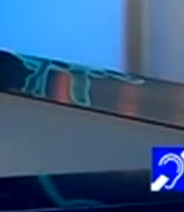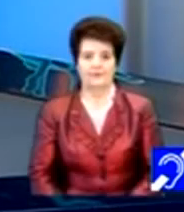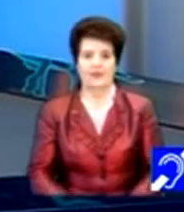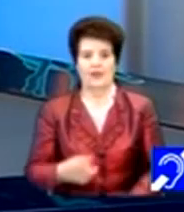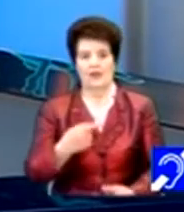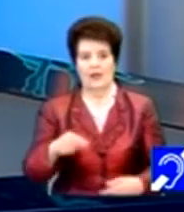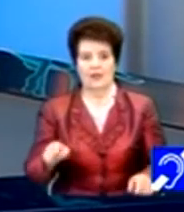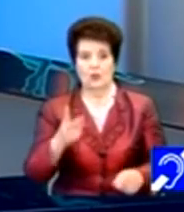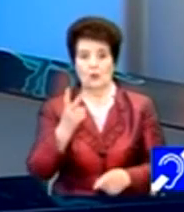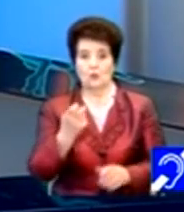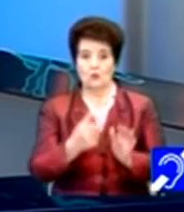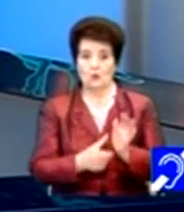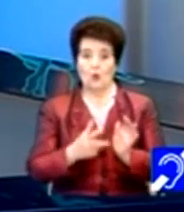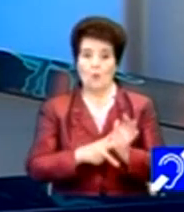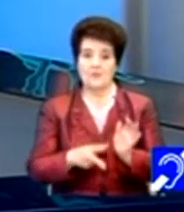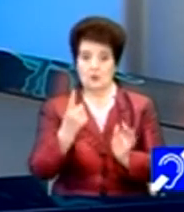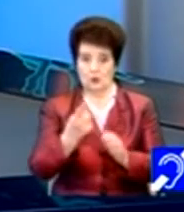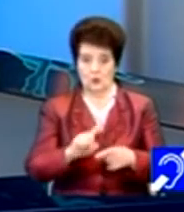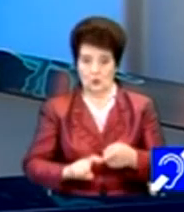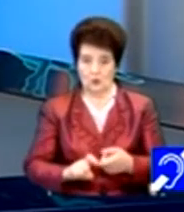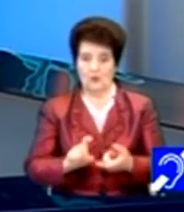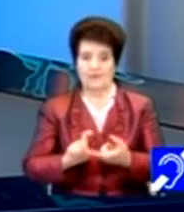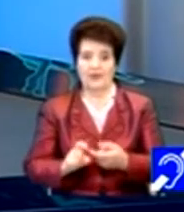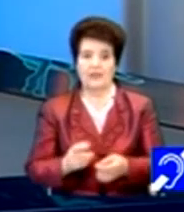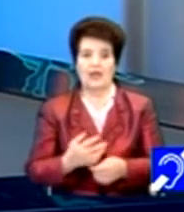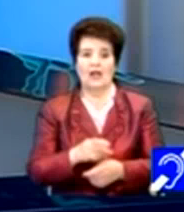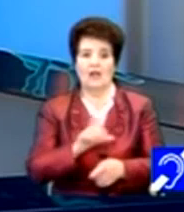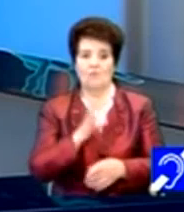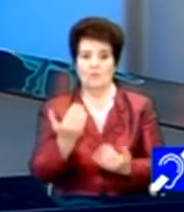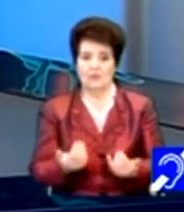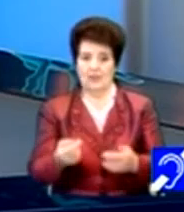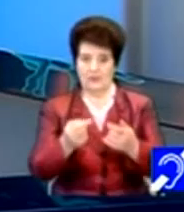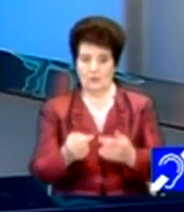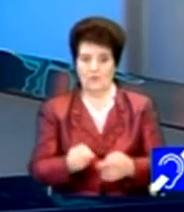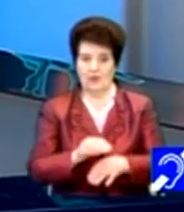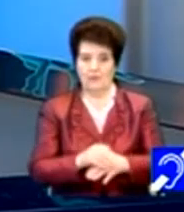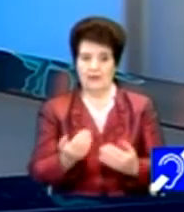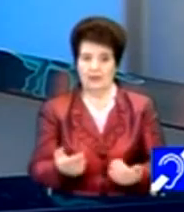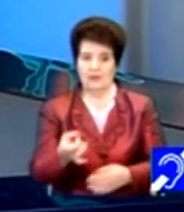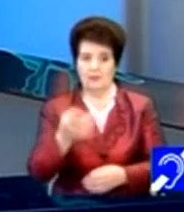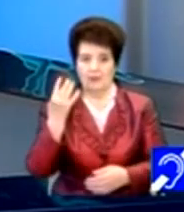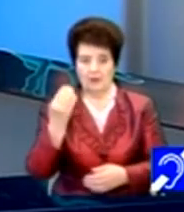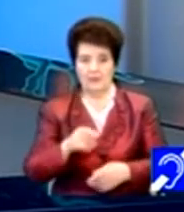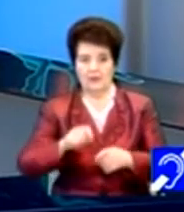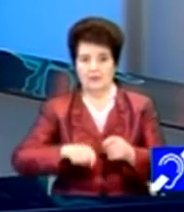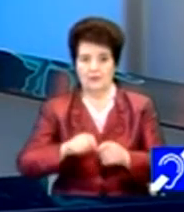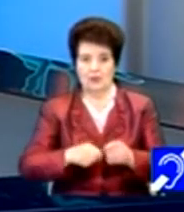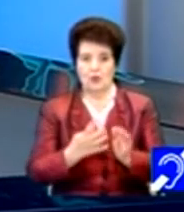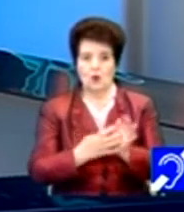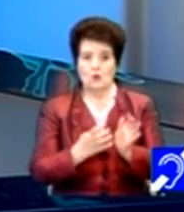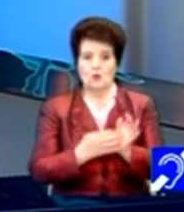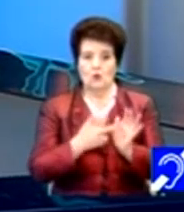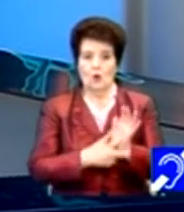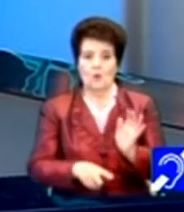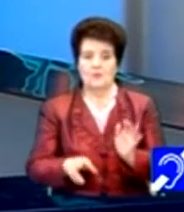Alte 281 de cazuri noi de infectare cu noul coronavirus au fost confirmate astăzi în Republica Moldova în urma efectuării a